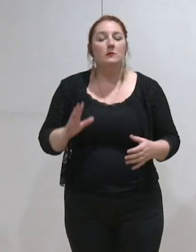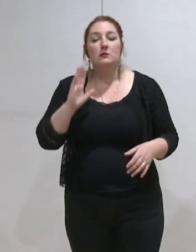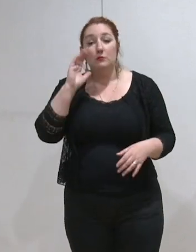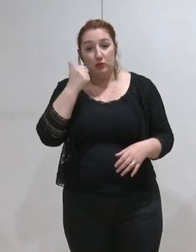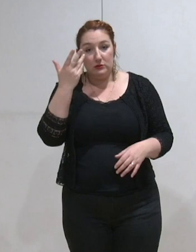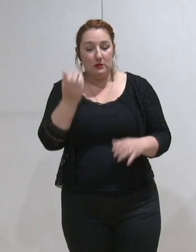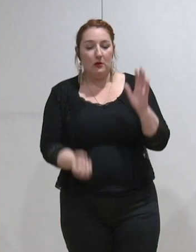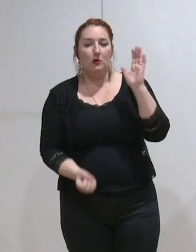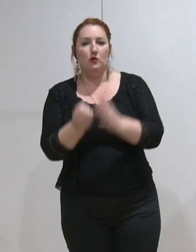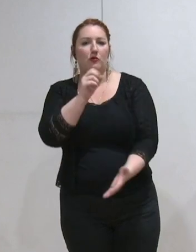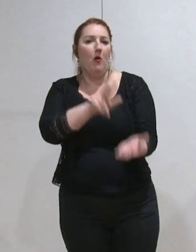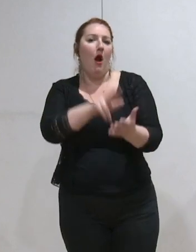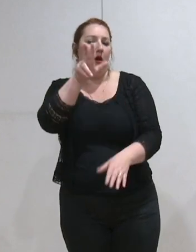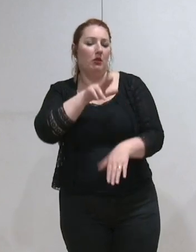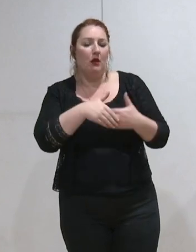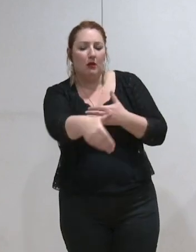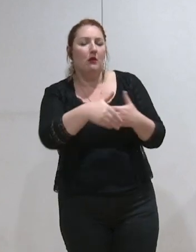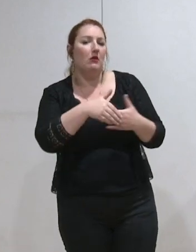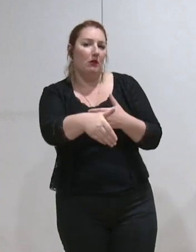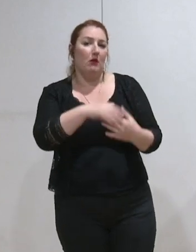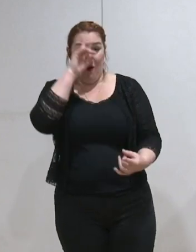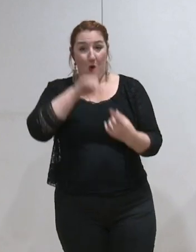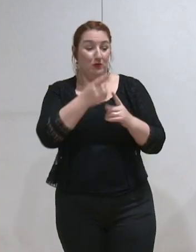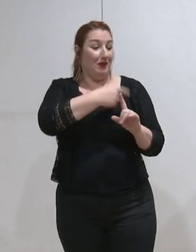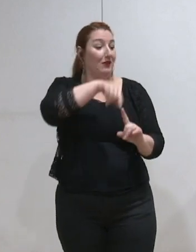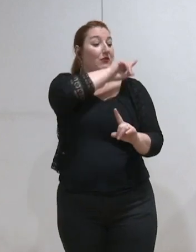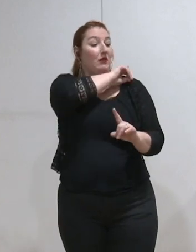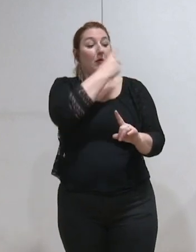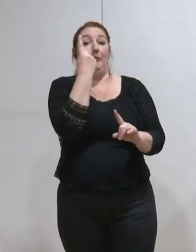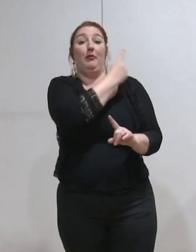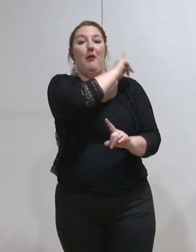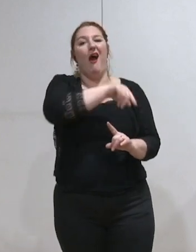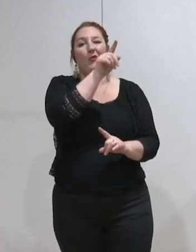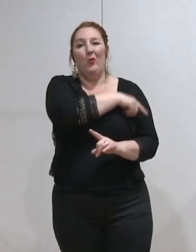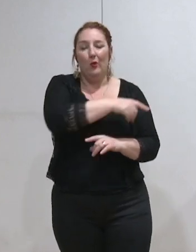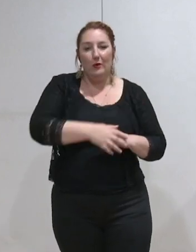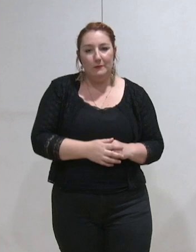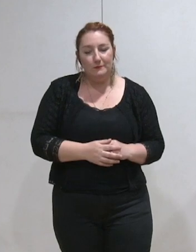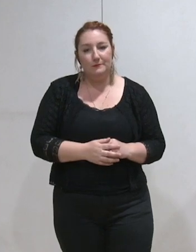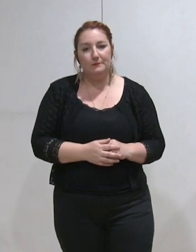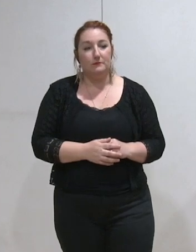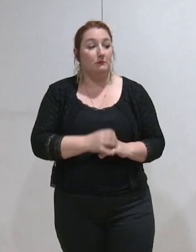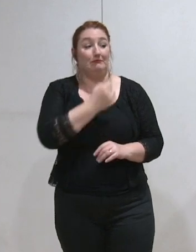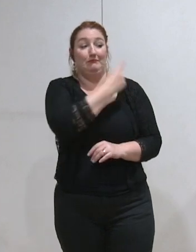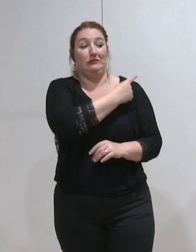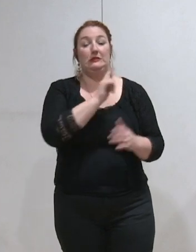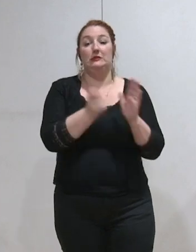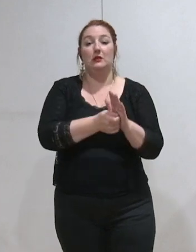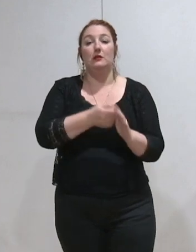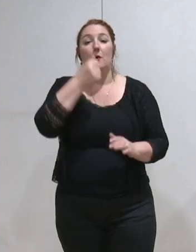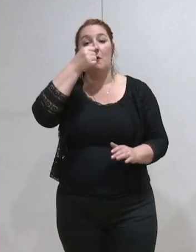pris qui annulera celui qui figure au relevé de décision du mois de mars